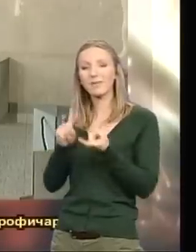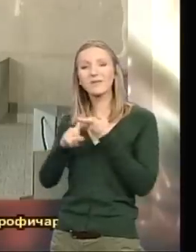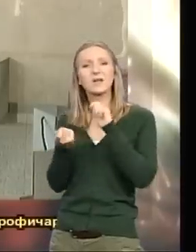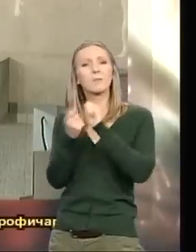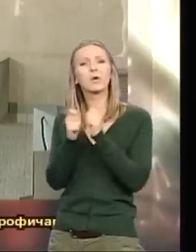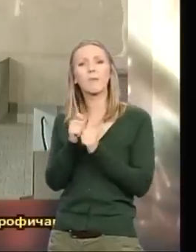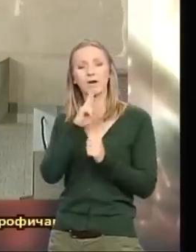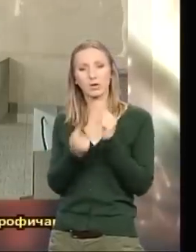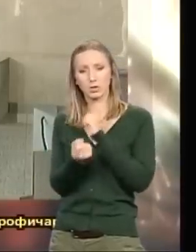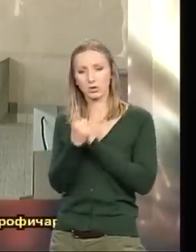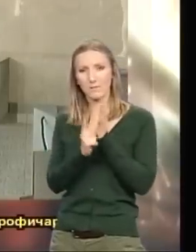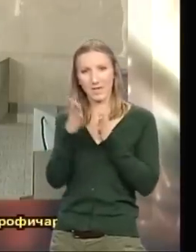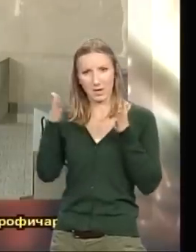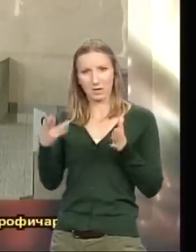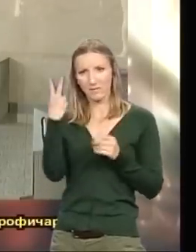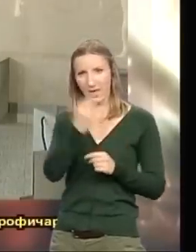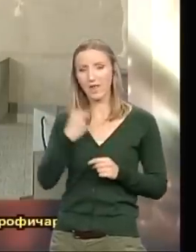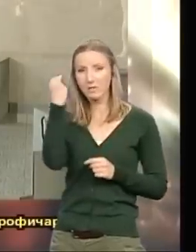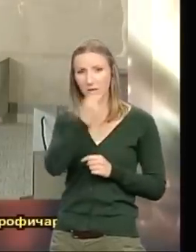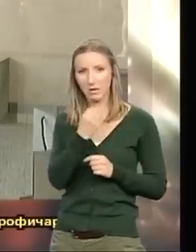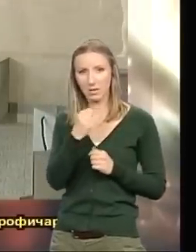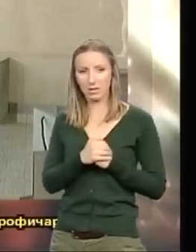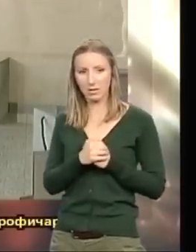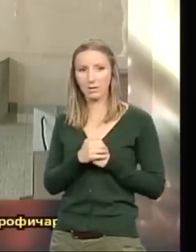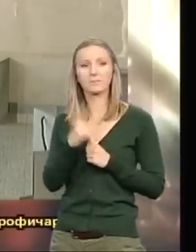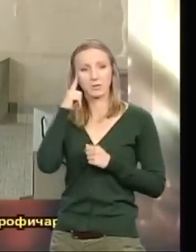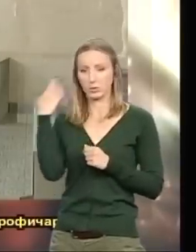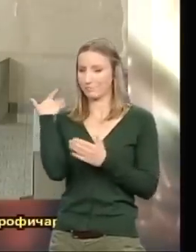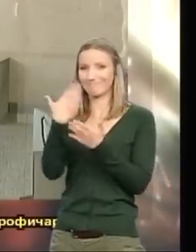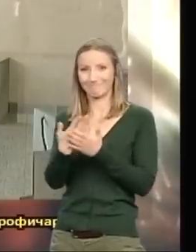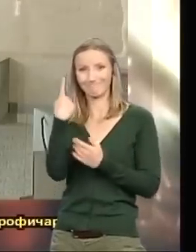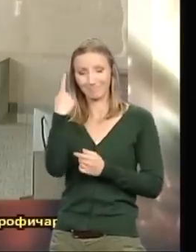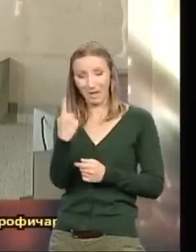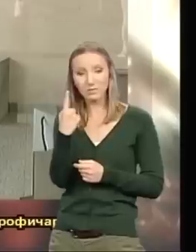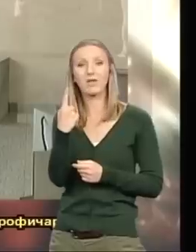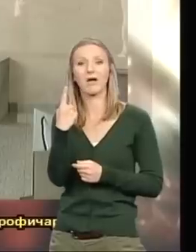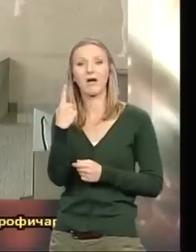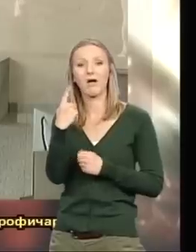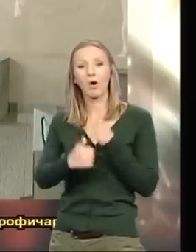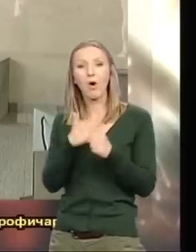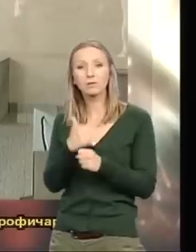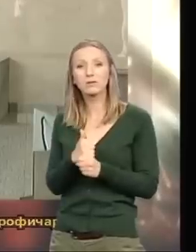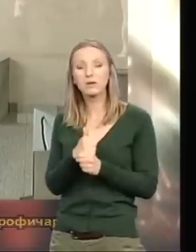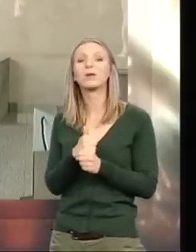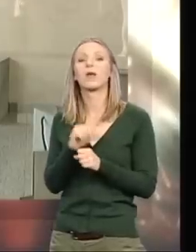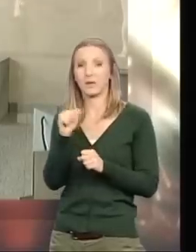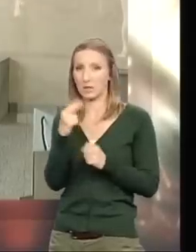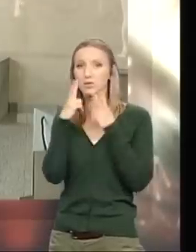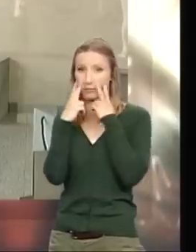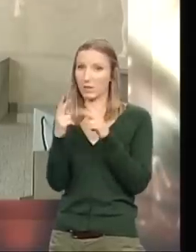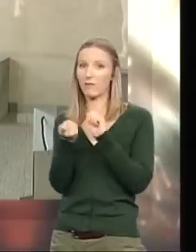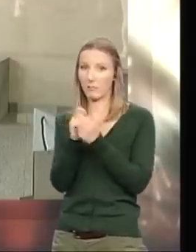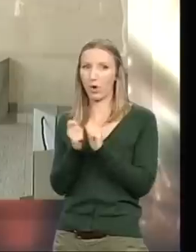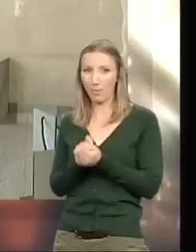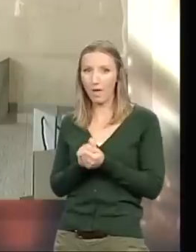se dogodile u periodu između dve nedelje, odnosno za zadnji godinu dana, one jesu zaista vidljive,